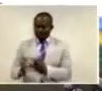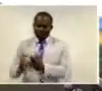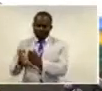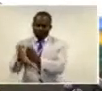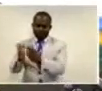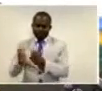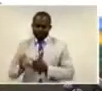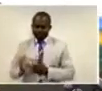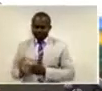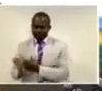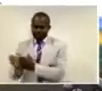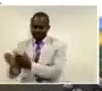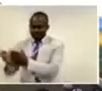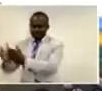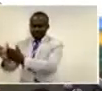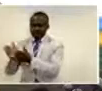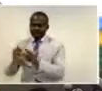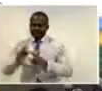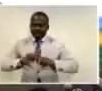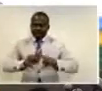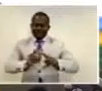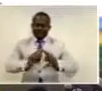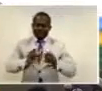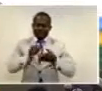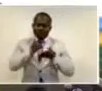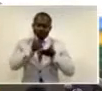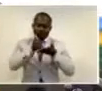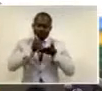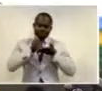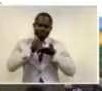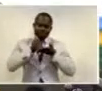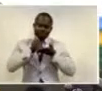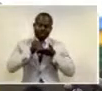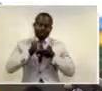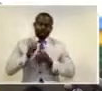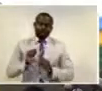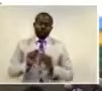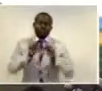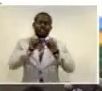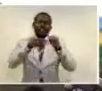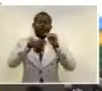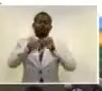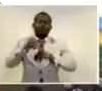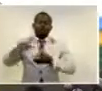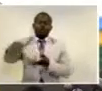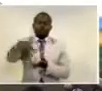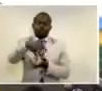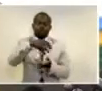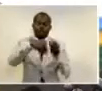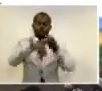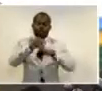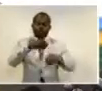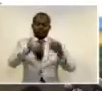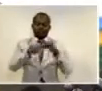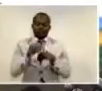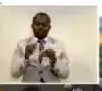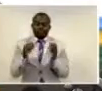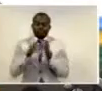ifasha mu kugeza umusaruro ku masoko ndetse hakazamo no mu bijyanye n'ubuzima